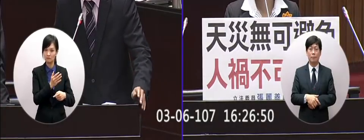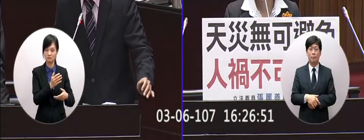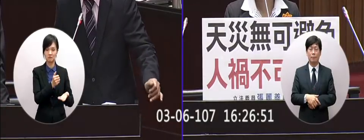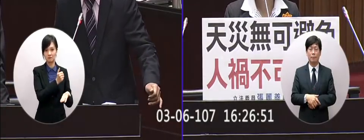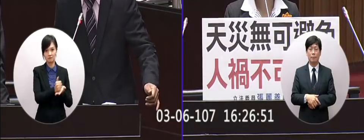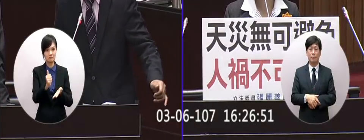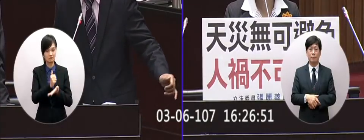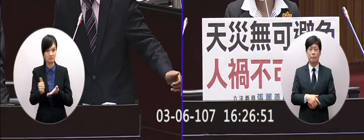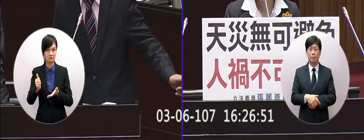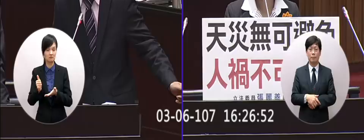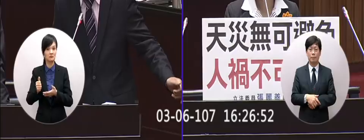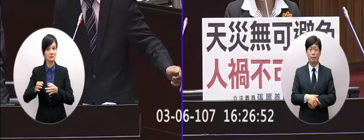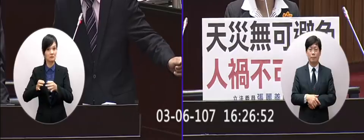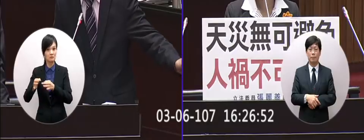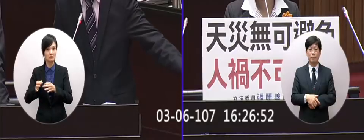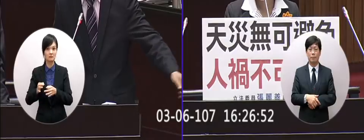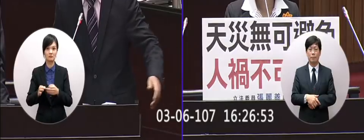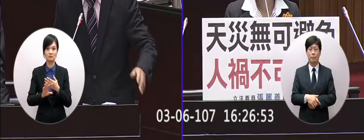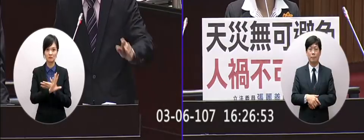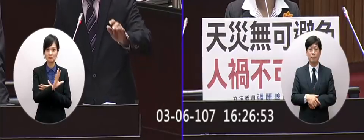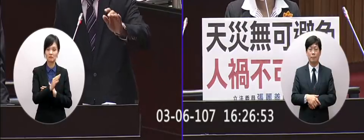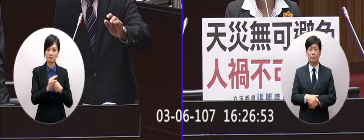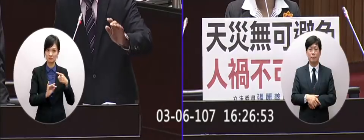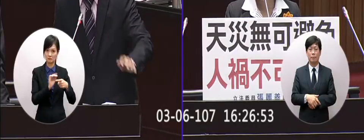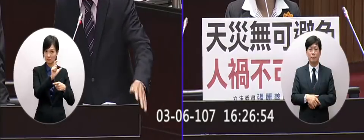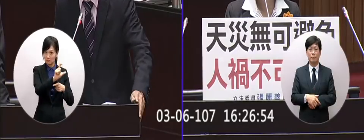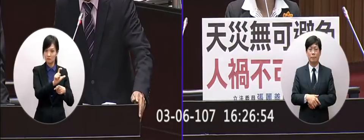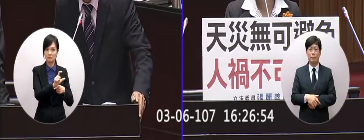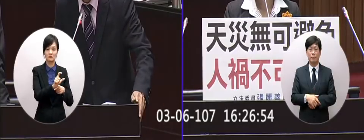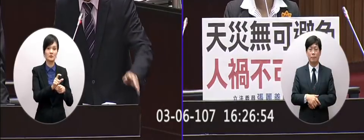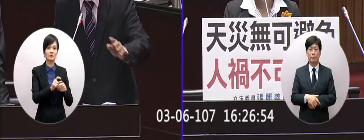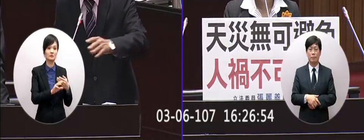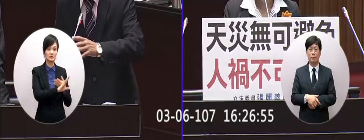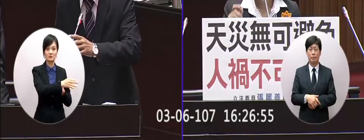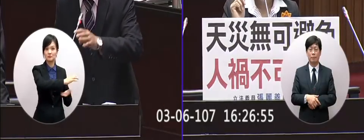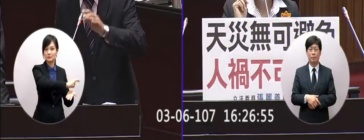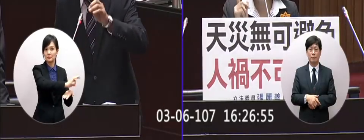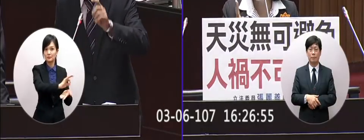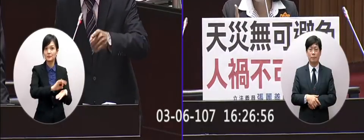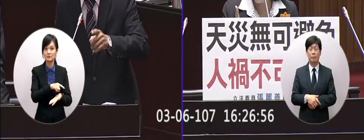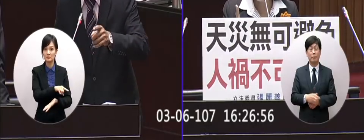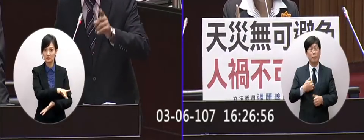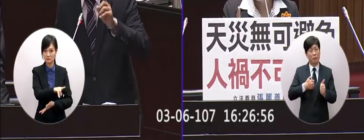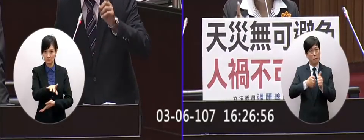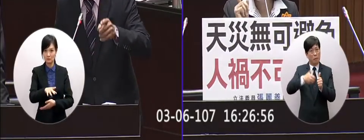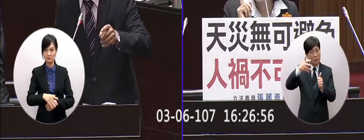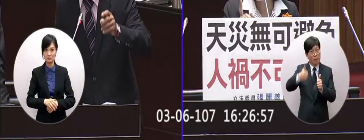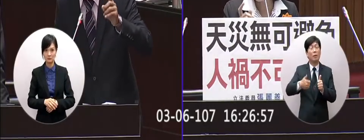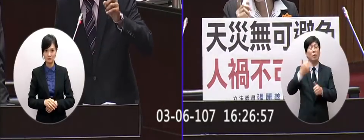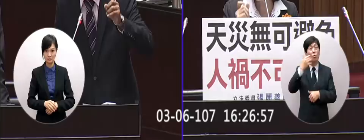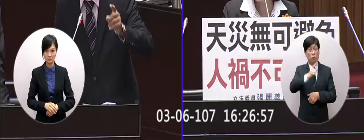场。有60%是行直销、行通路。 好， 你们西罗果菜批发市场。 副主委，